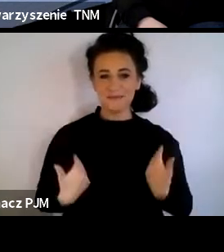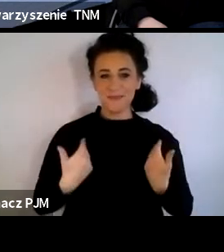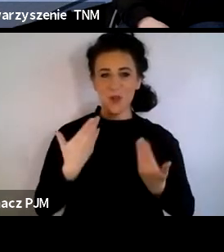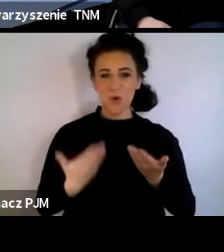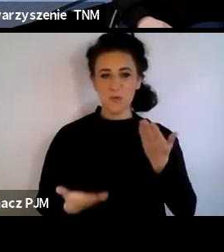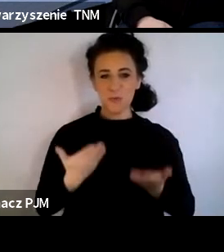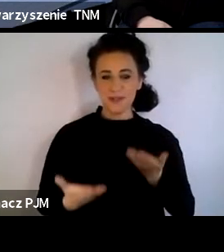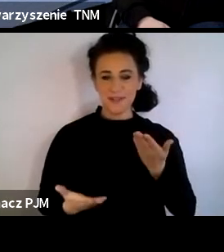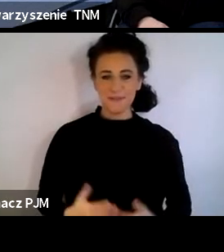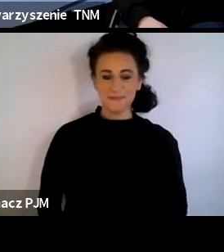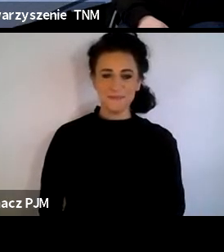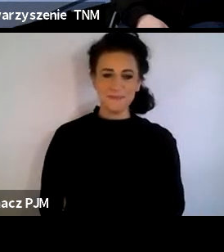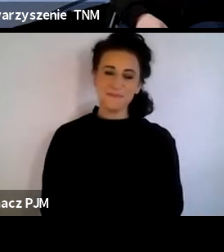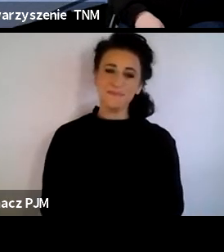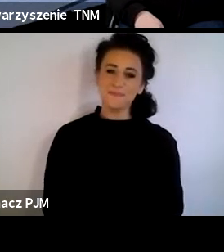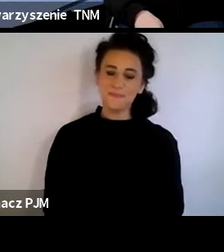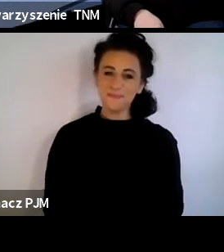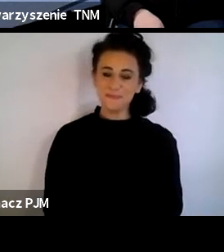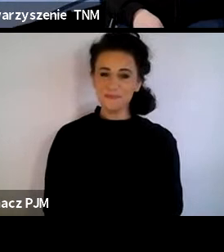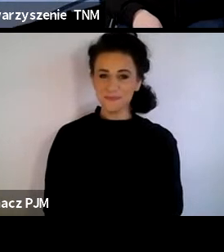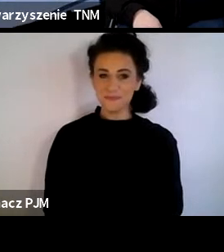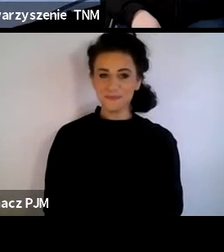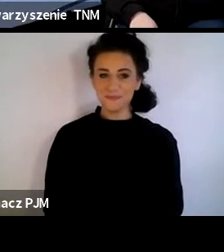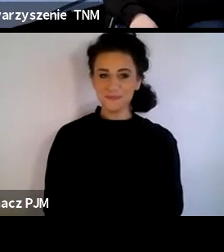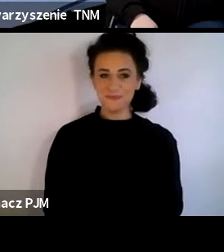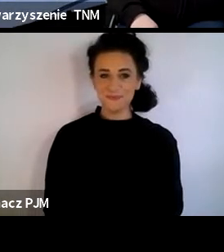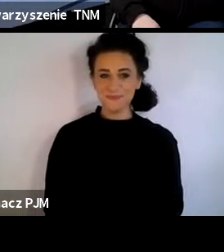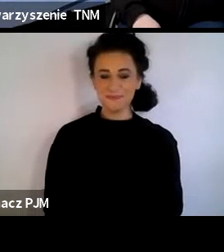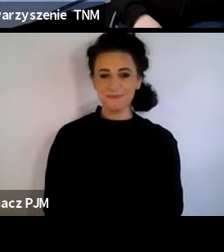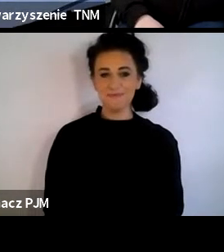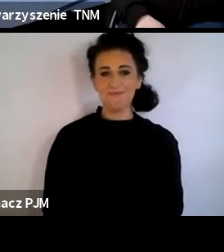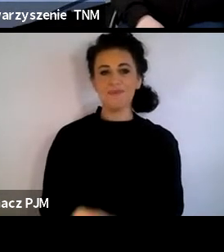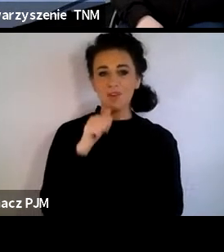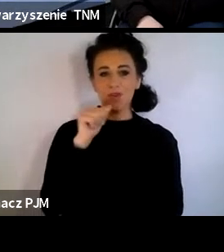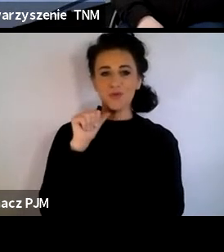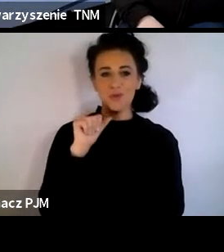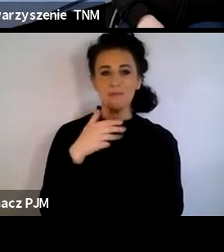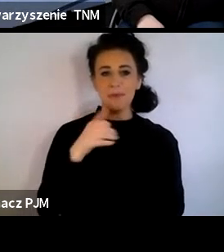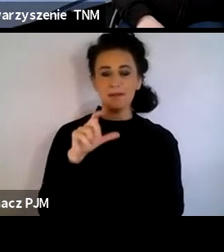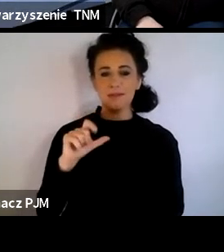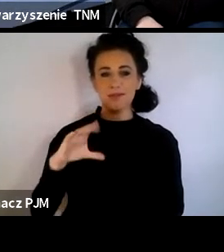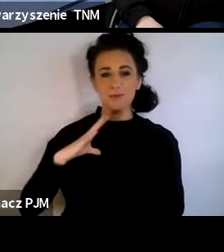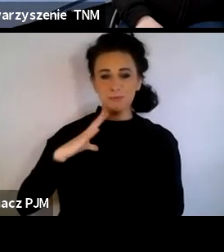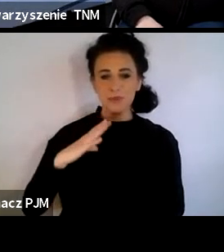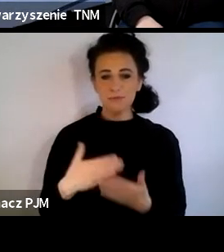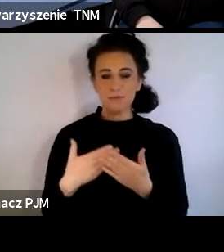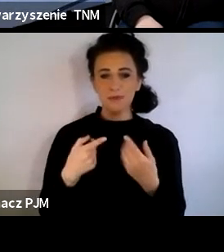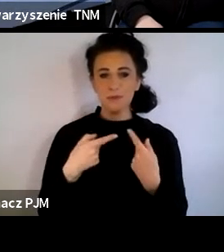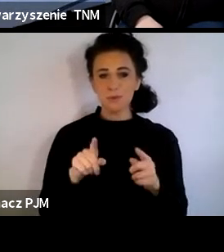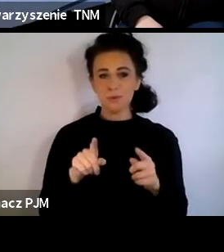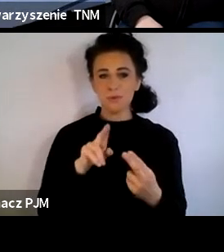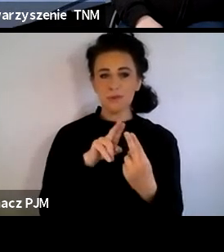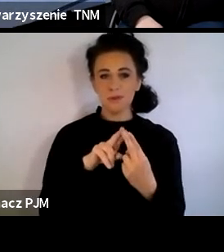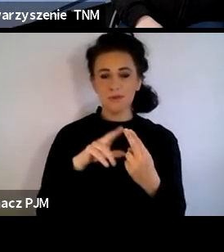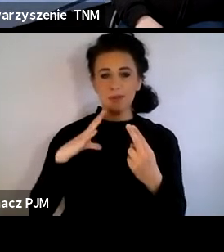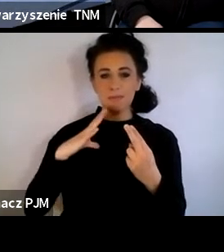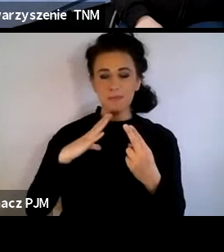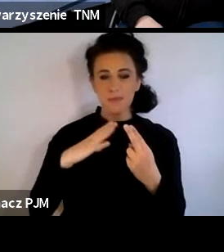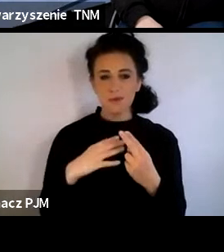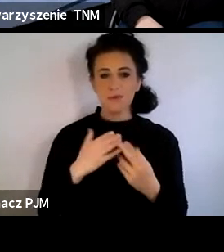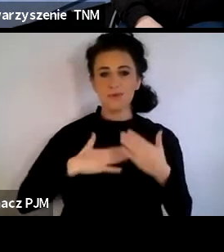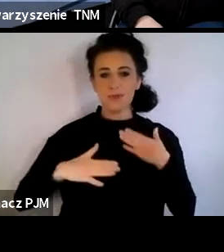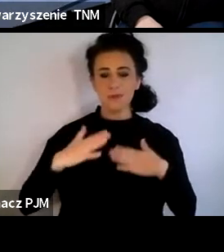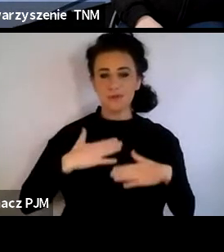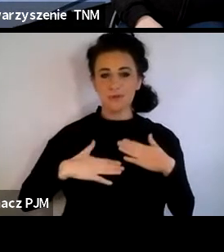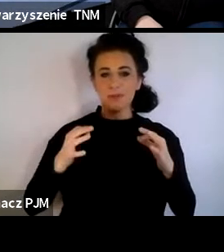Marcin też już był. Byliśmy w krótkim kontakcie, więc tym bardziej się cieszymy, że